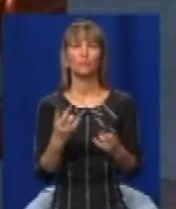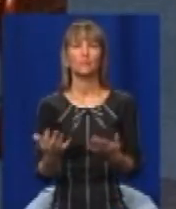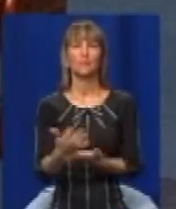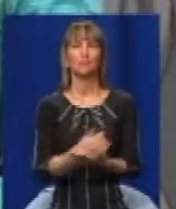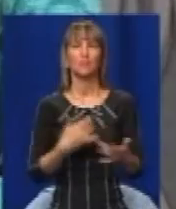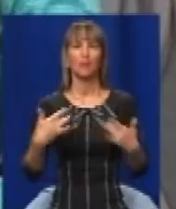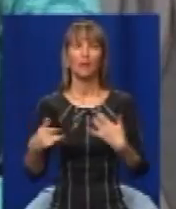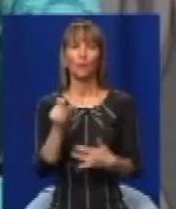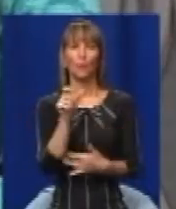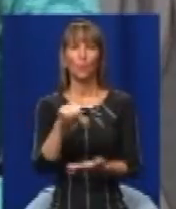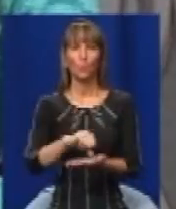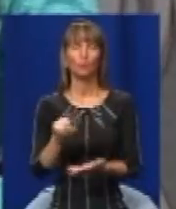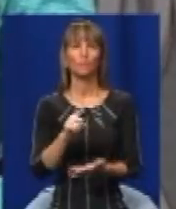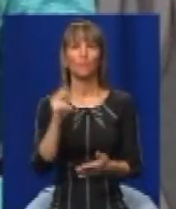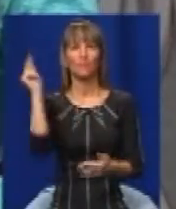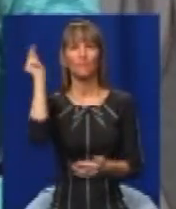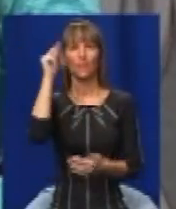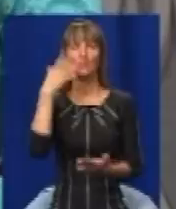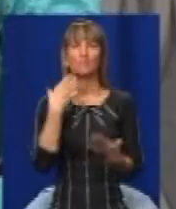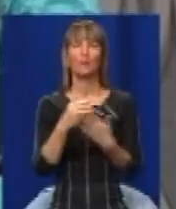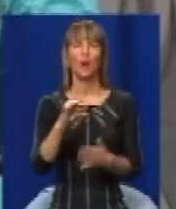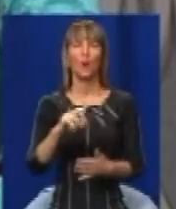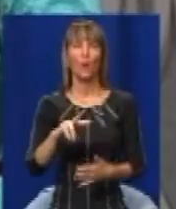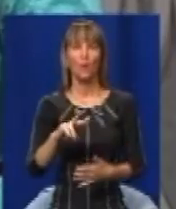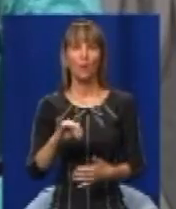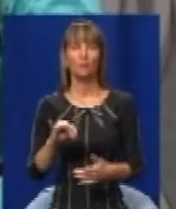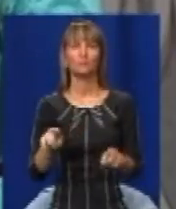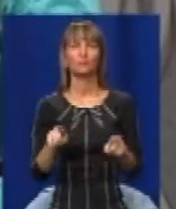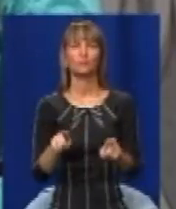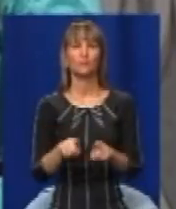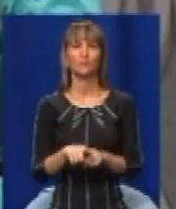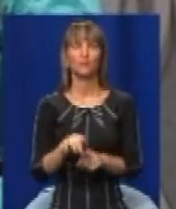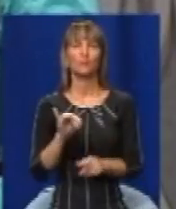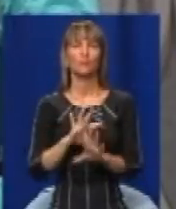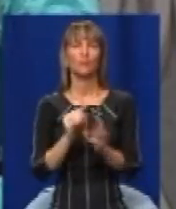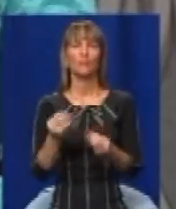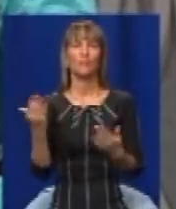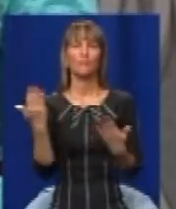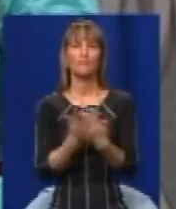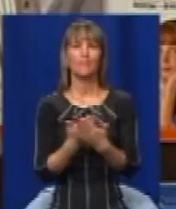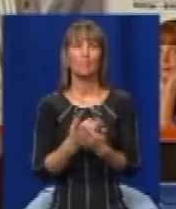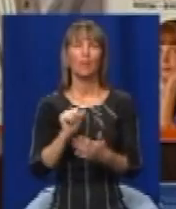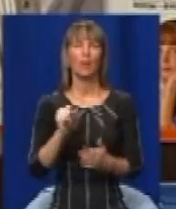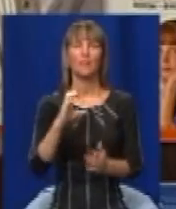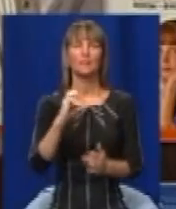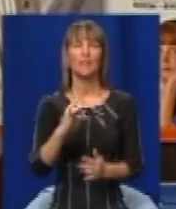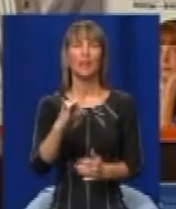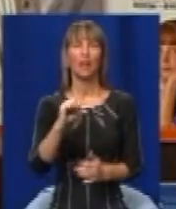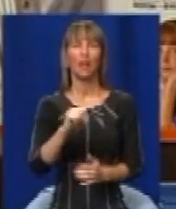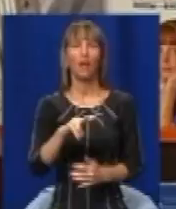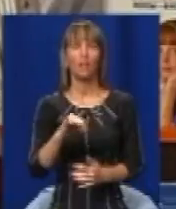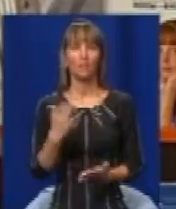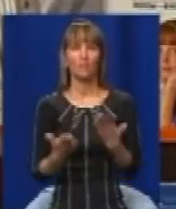акторів, щоб актори вивчили якусь там свої ролі тощо. А ще, взагалі, фільми. А серіали, напевно, довше?